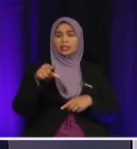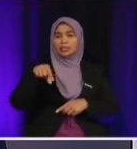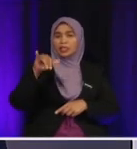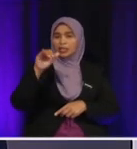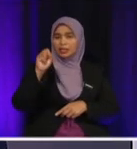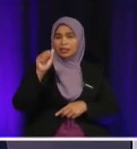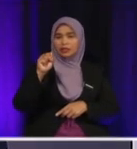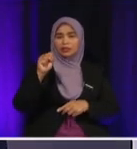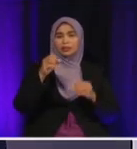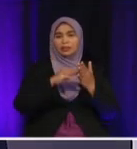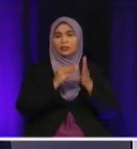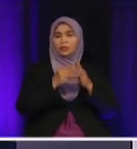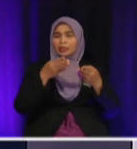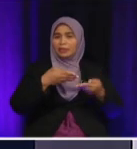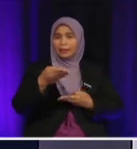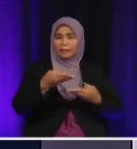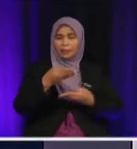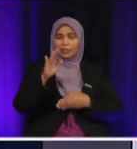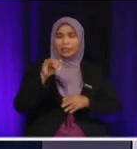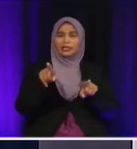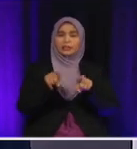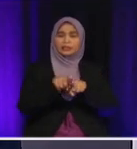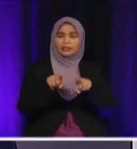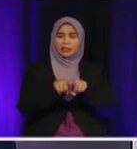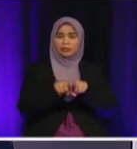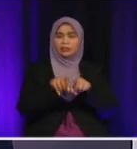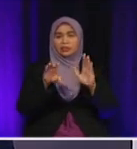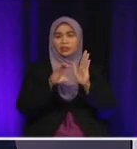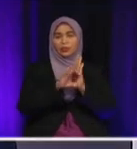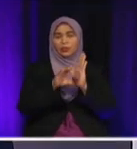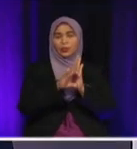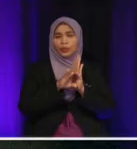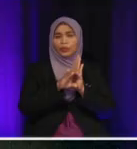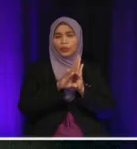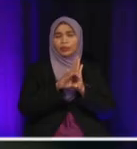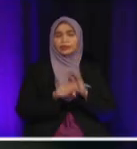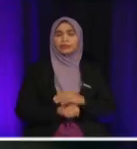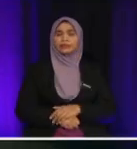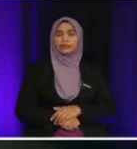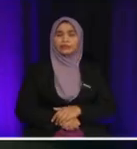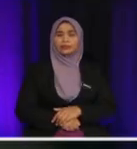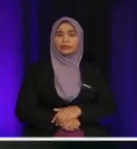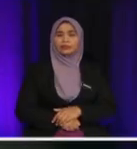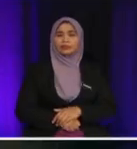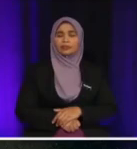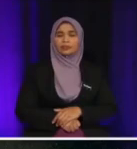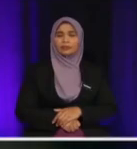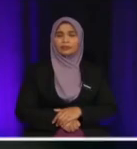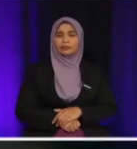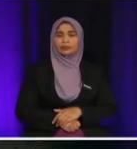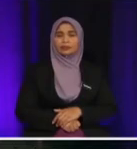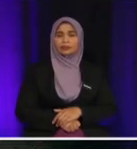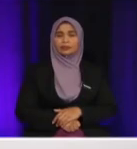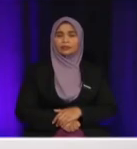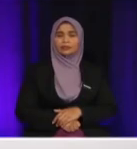balasan yang sama. Okey, boleh ya? Okey. So kita tengok contoh hukuman. Mungkin siapa nak bagi contoh hukuman? Contoh okay, hukuman? Okey, silakan Hakimi.